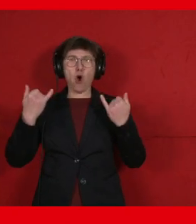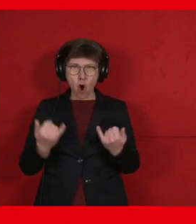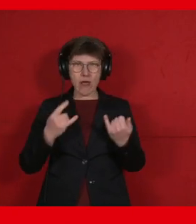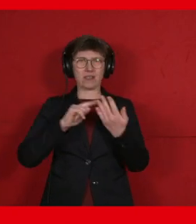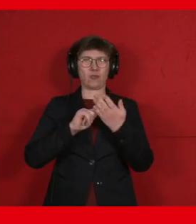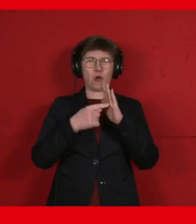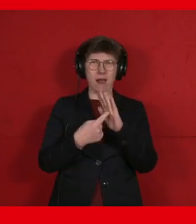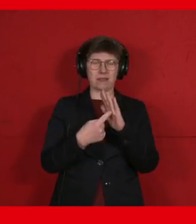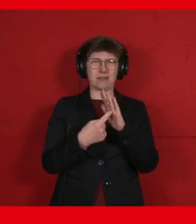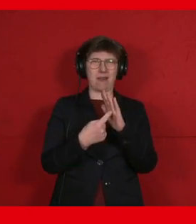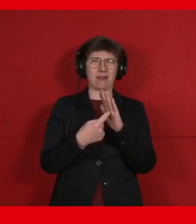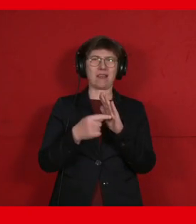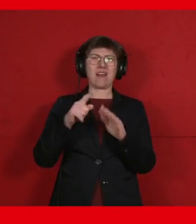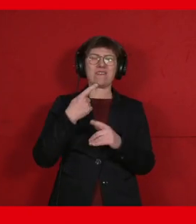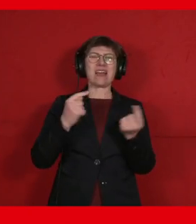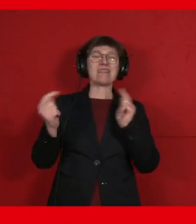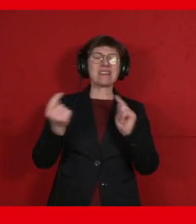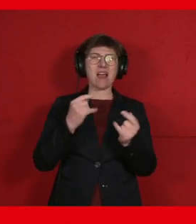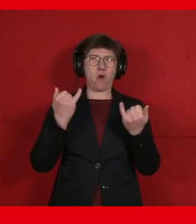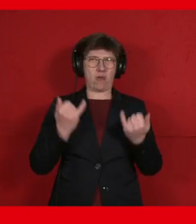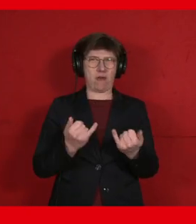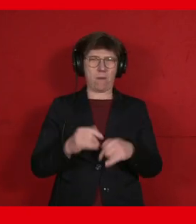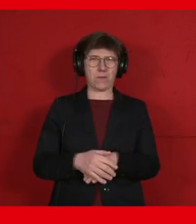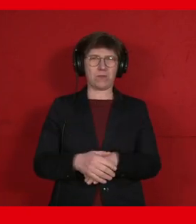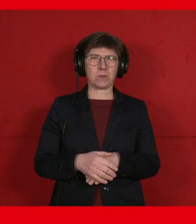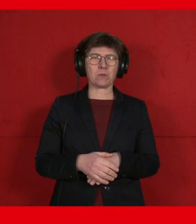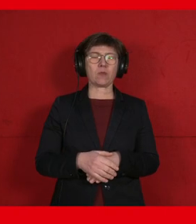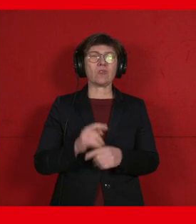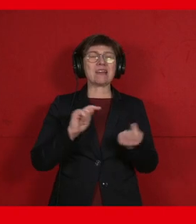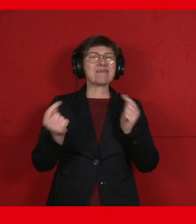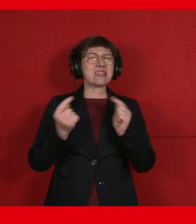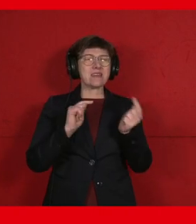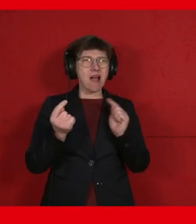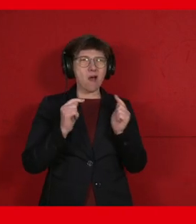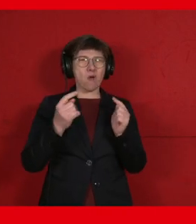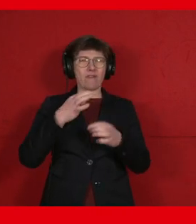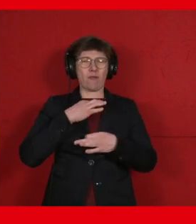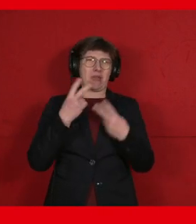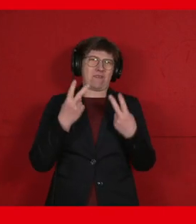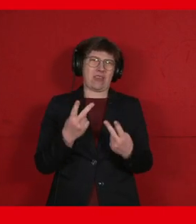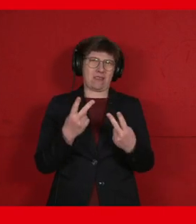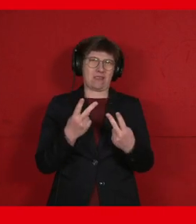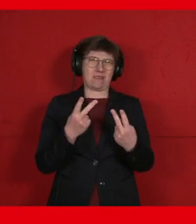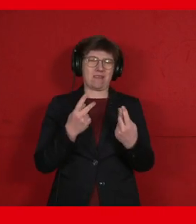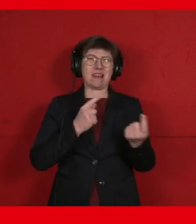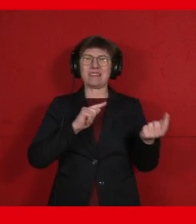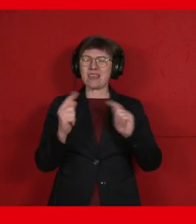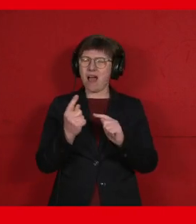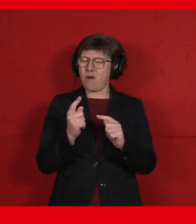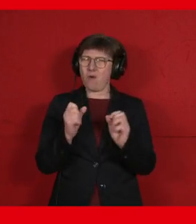nochmal deutlich geworden ist, wir sind im Dialog. Und der Dialog ist für mich das Entscheidende bei einer